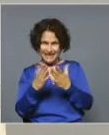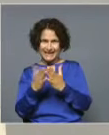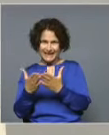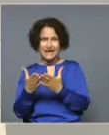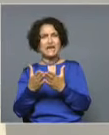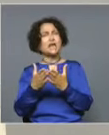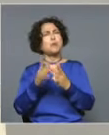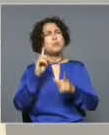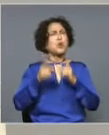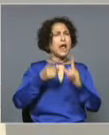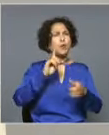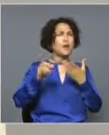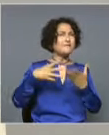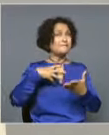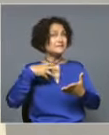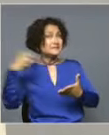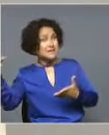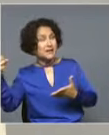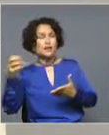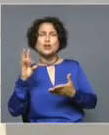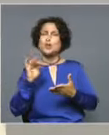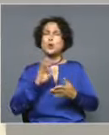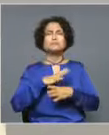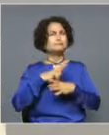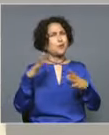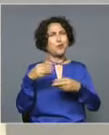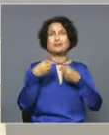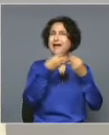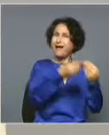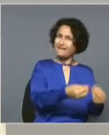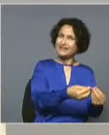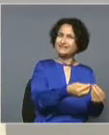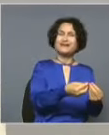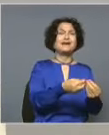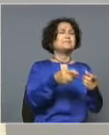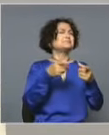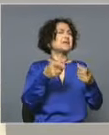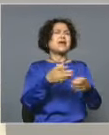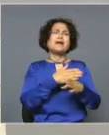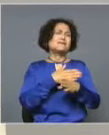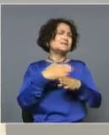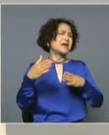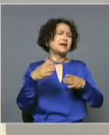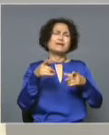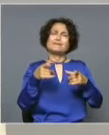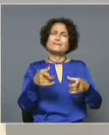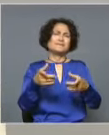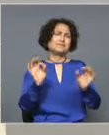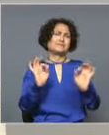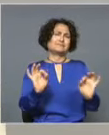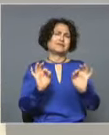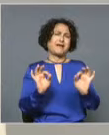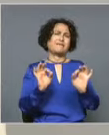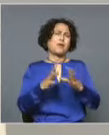ни взимат, но нерядко и много ни дават. Така е във всяка голяма